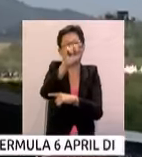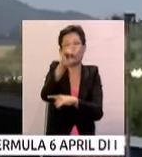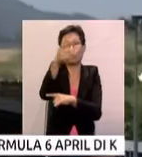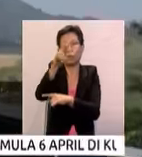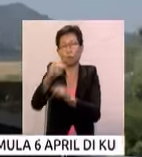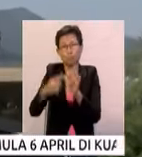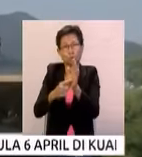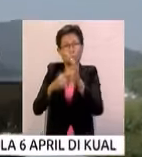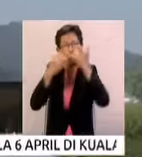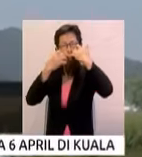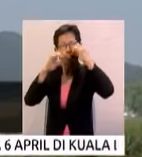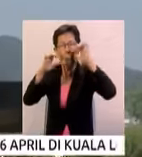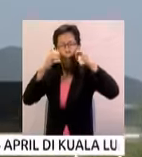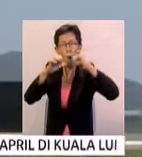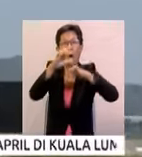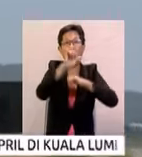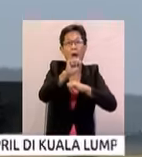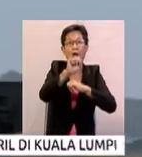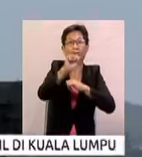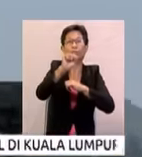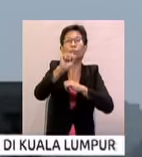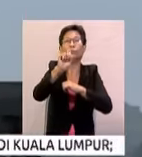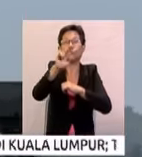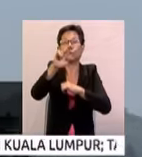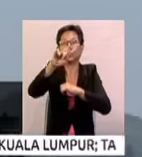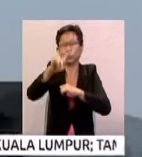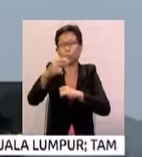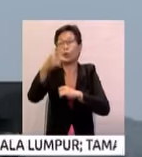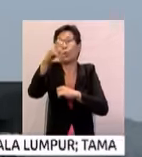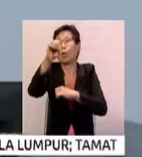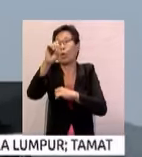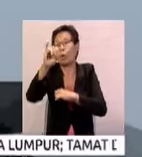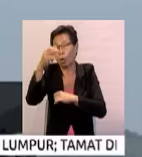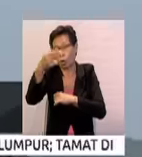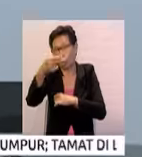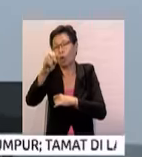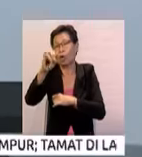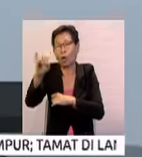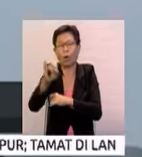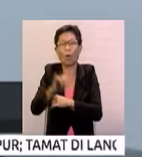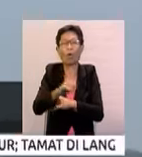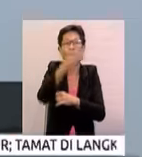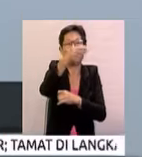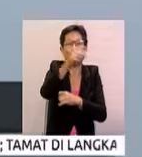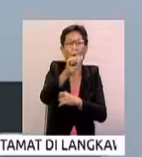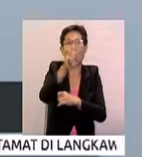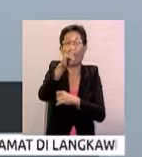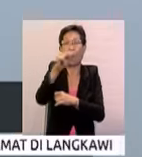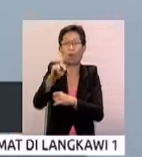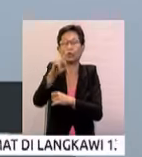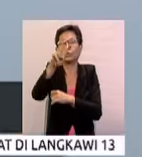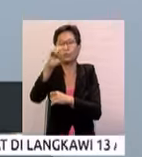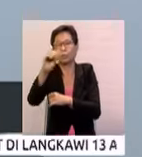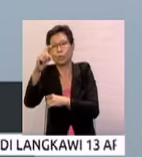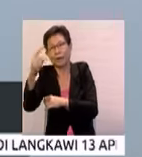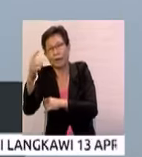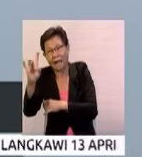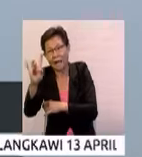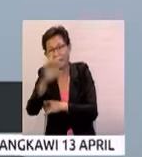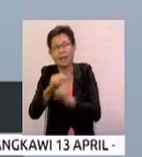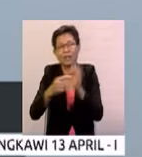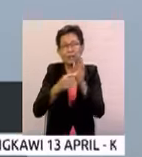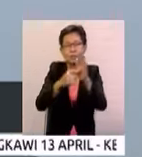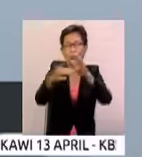menampilkan kehebatan aksi Sukhoi 30MKM, Hawk 108-208 dan Pilatus selain pertunjukan